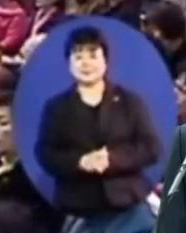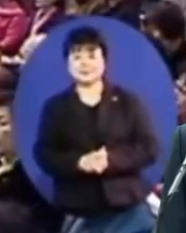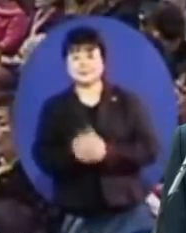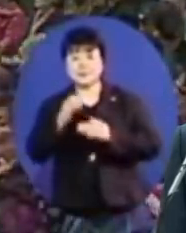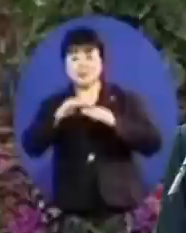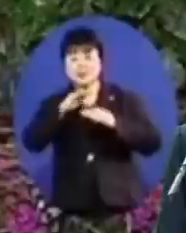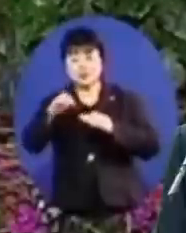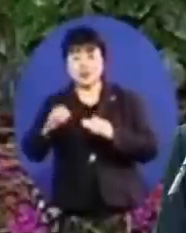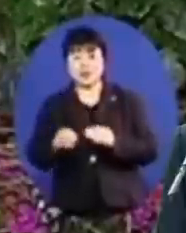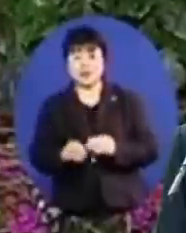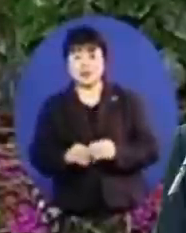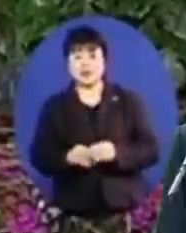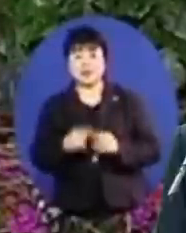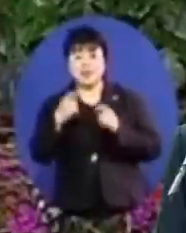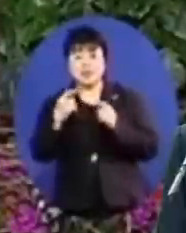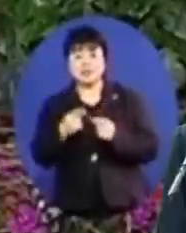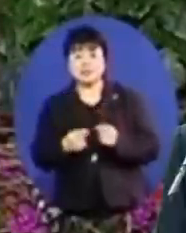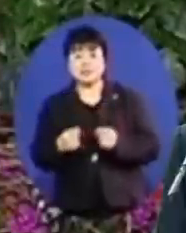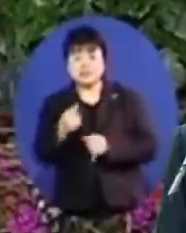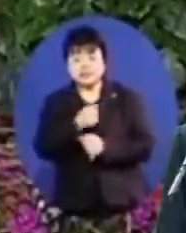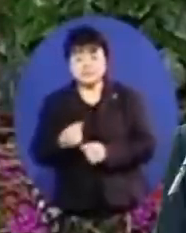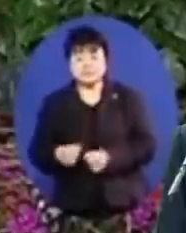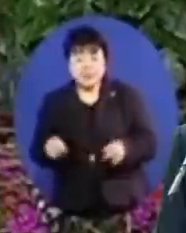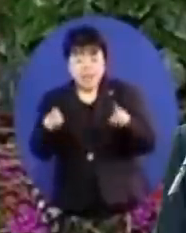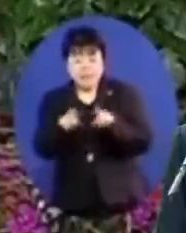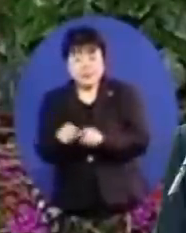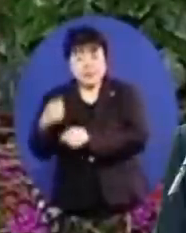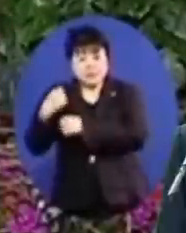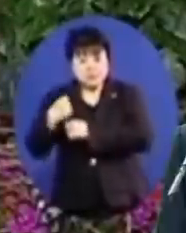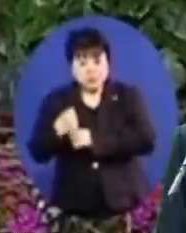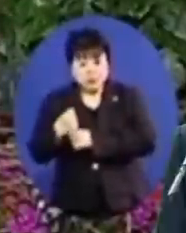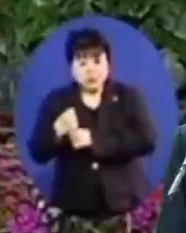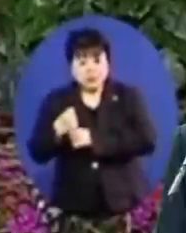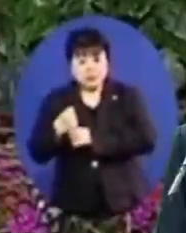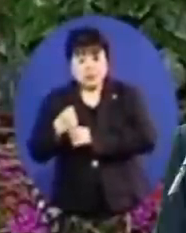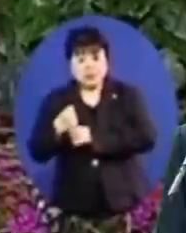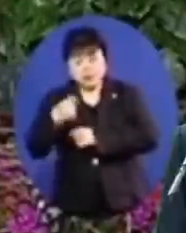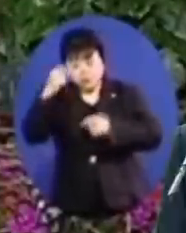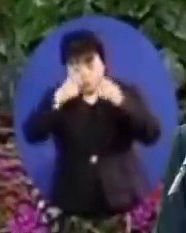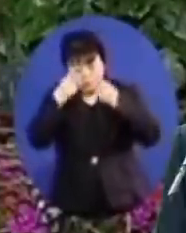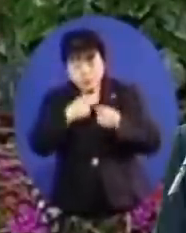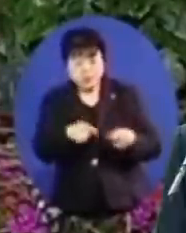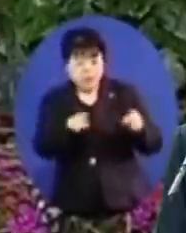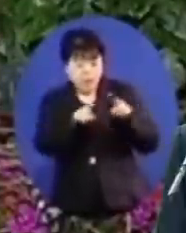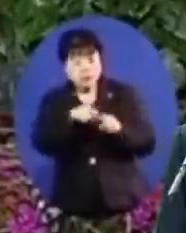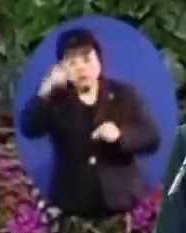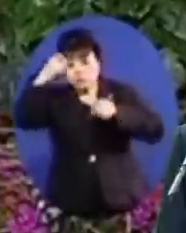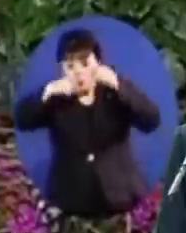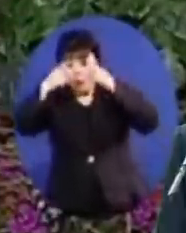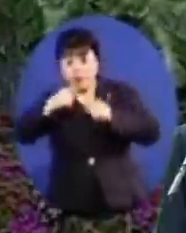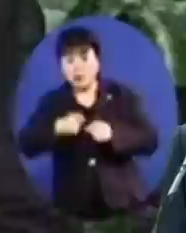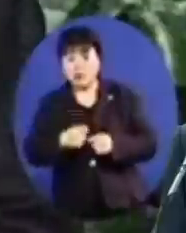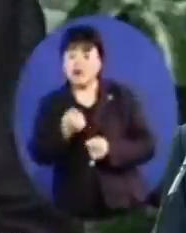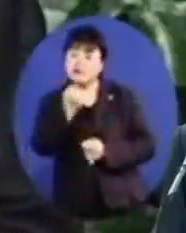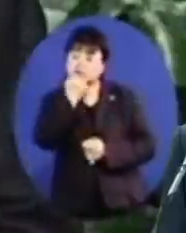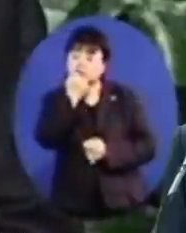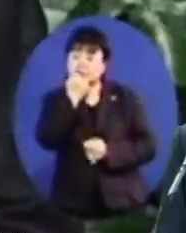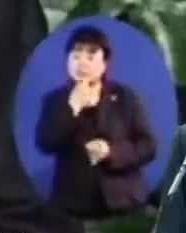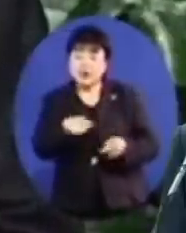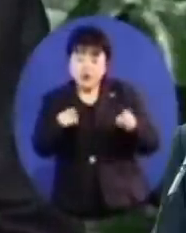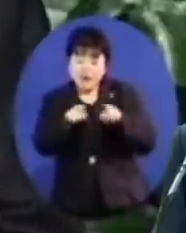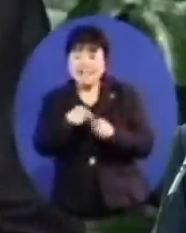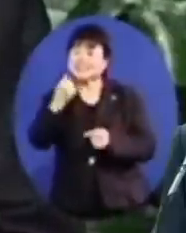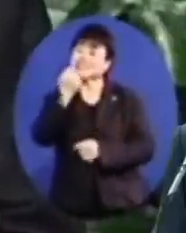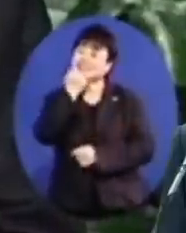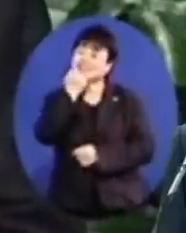이웃과 인생의 짐을 같이 짊어지고 살라는 것입니다. 우는 자와는 같이 울고 웃는 자와는 같이